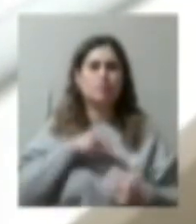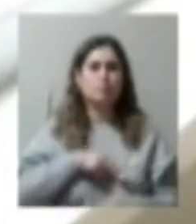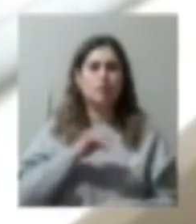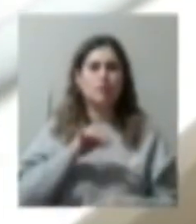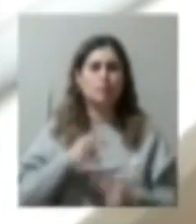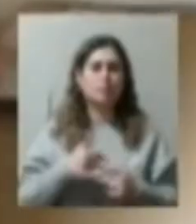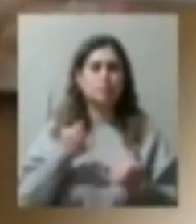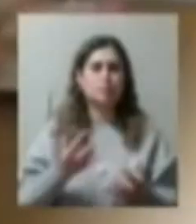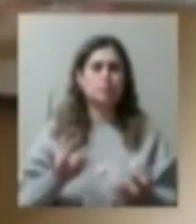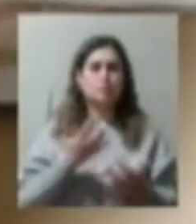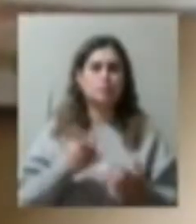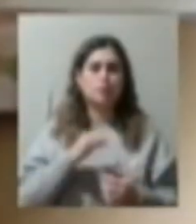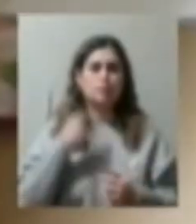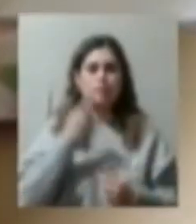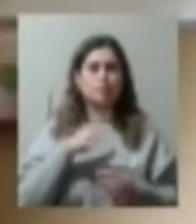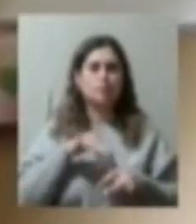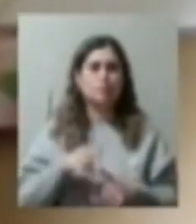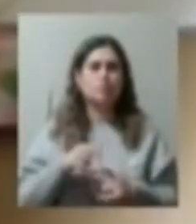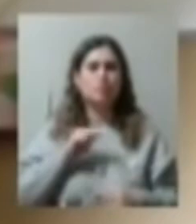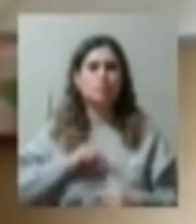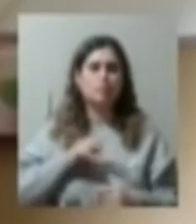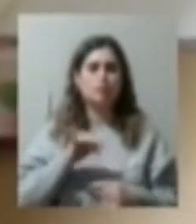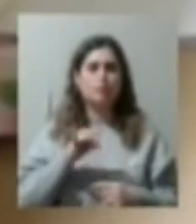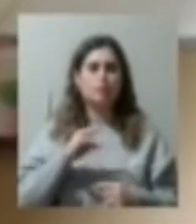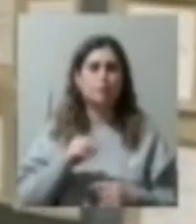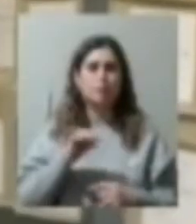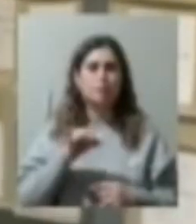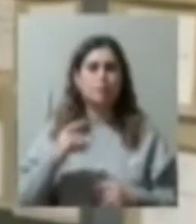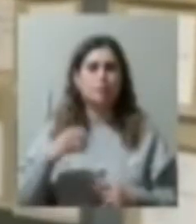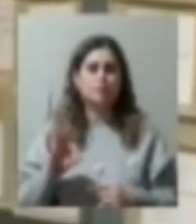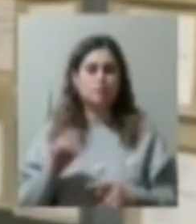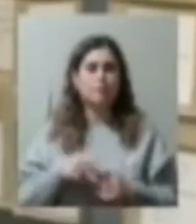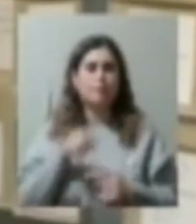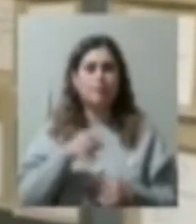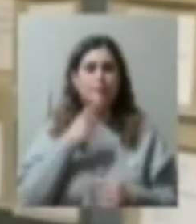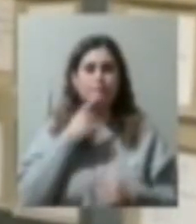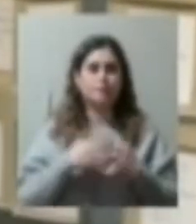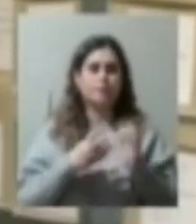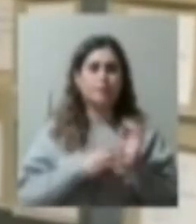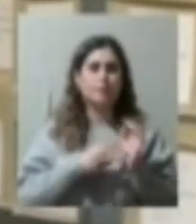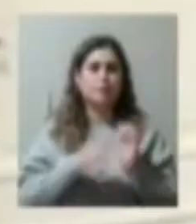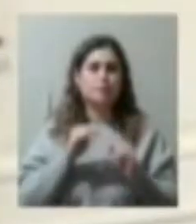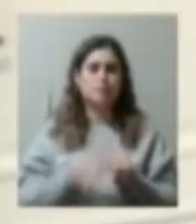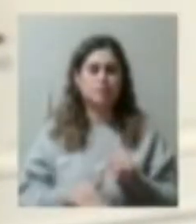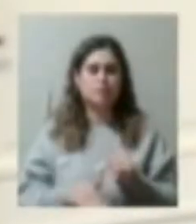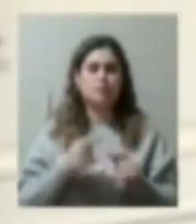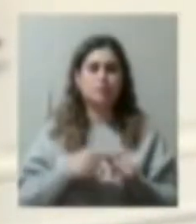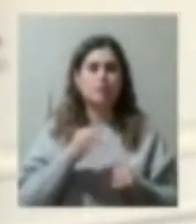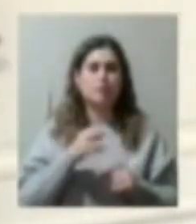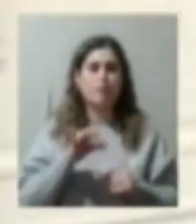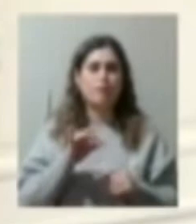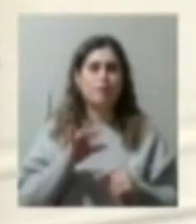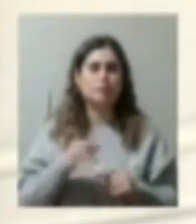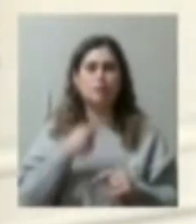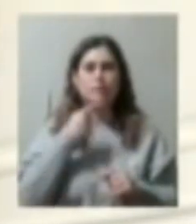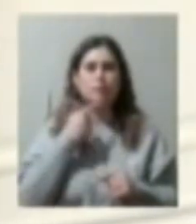зараз зберігаються особові справи працівників ліквідованих підприємств. Їх тут понад 80 тисяч. Олексій Глуховський говорить,